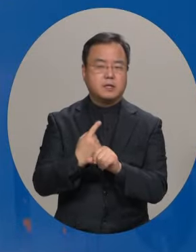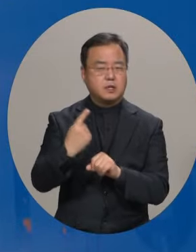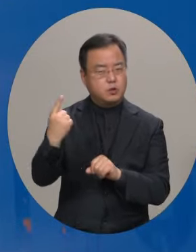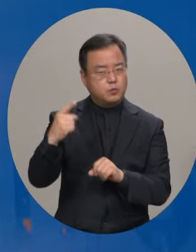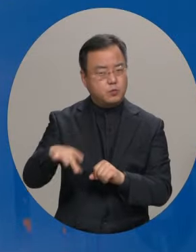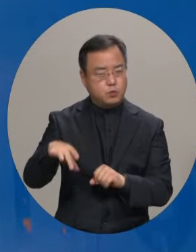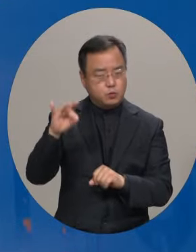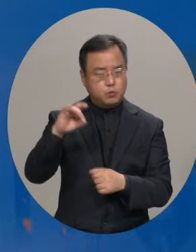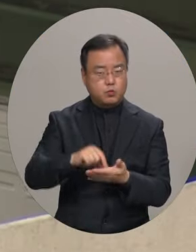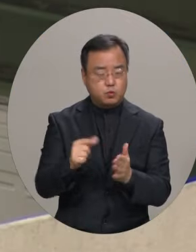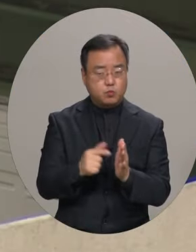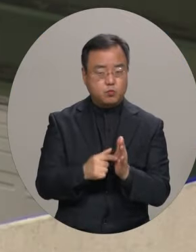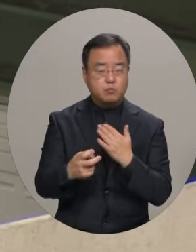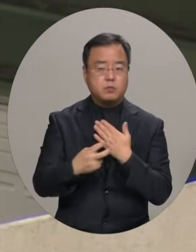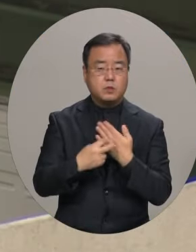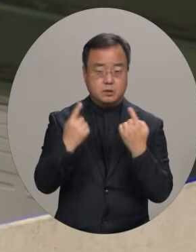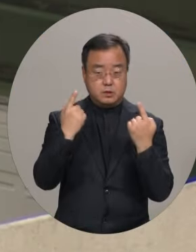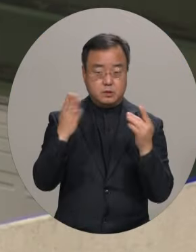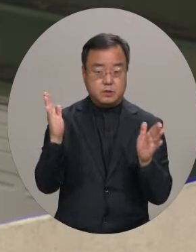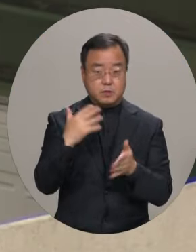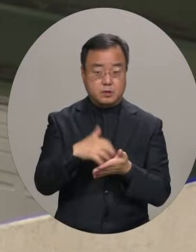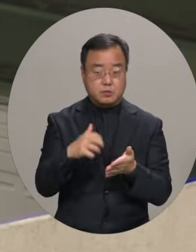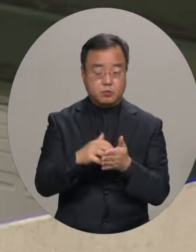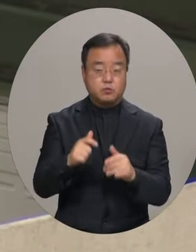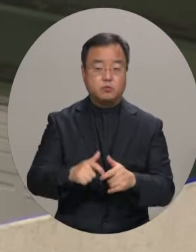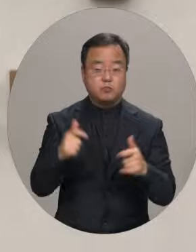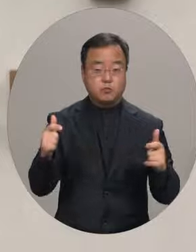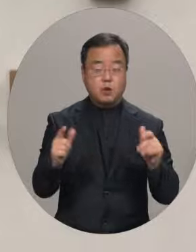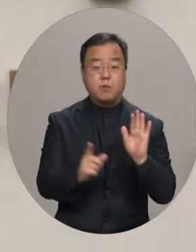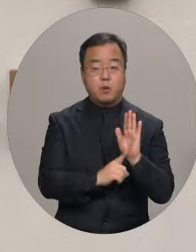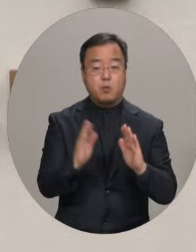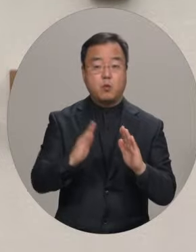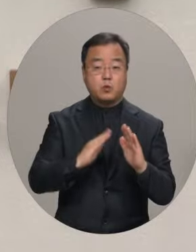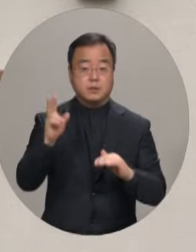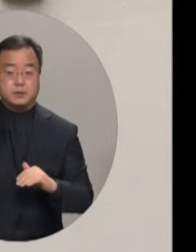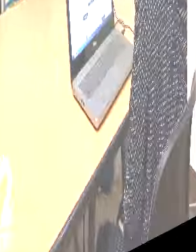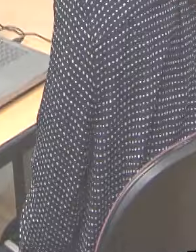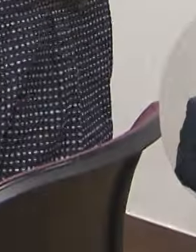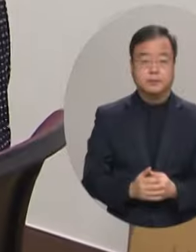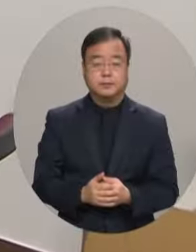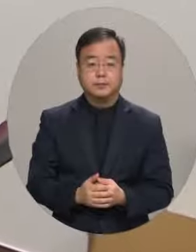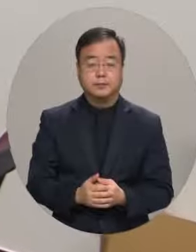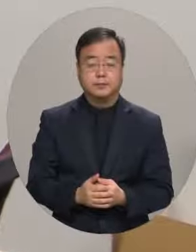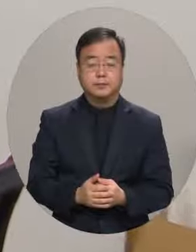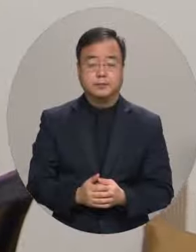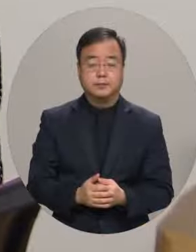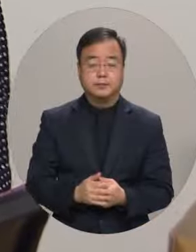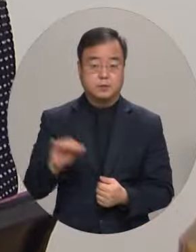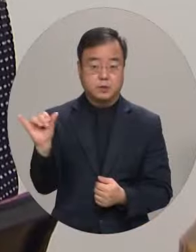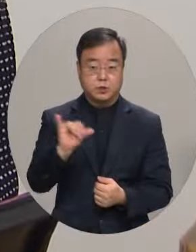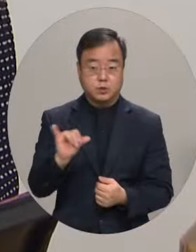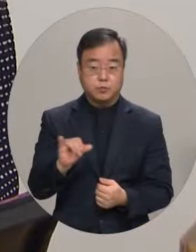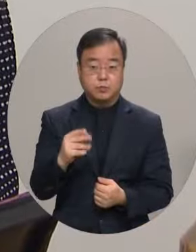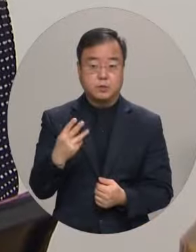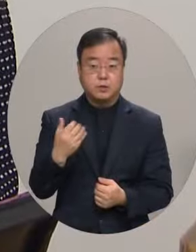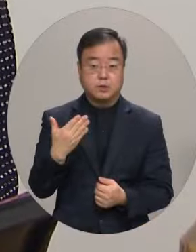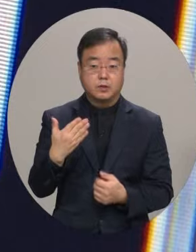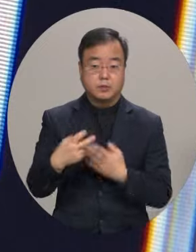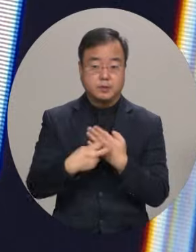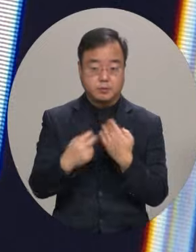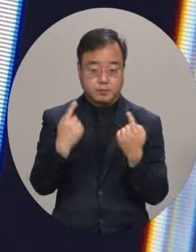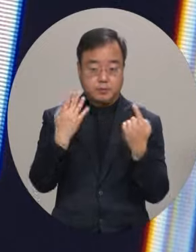증원 규모가 공식적으로 발표될 전망입니다 EBS 뉴스 박광주 전국 39개 의대가 올해